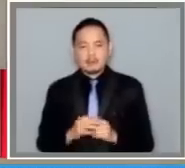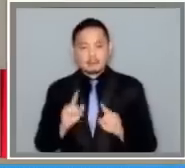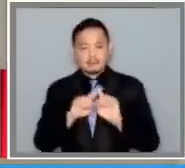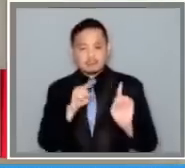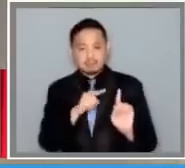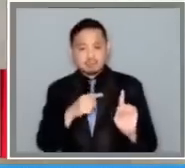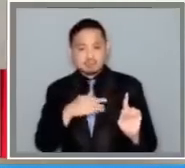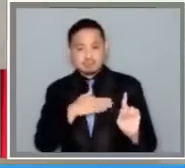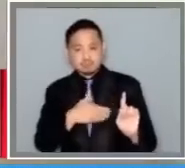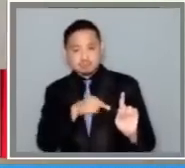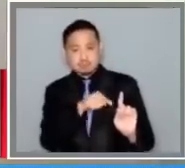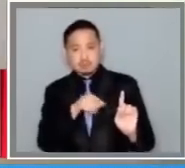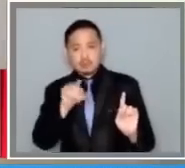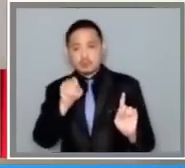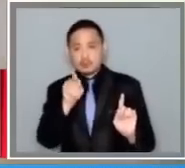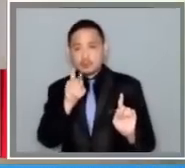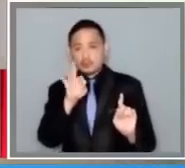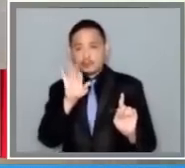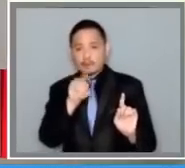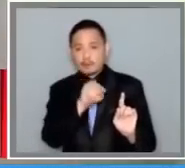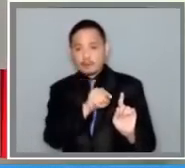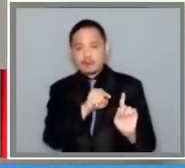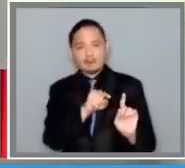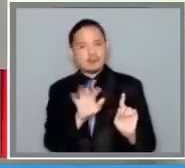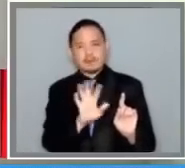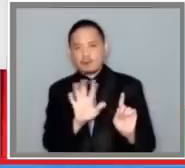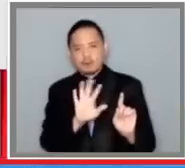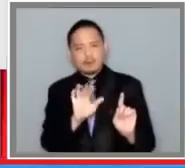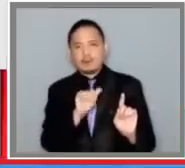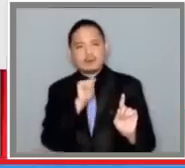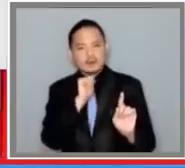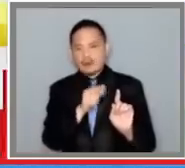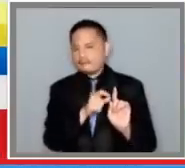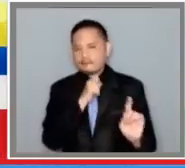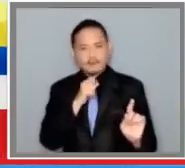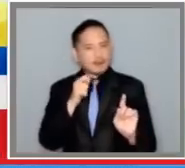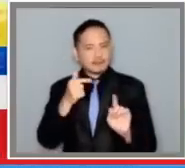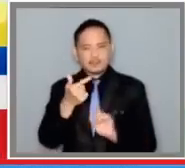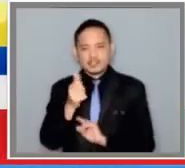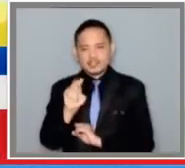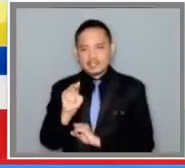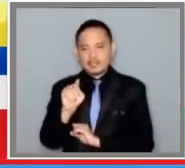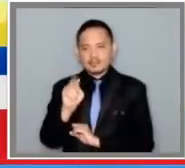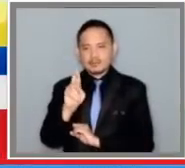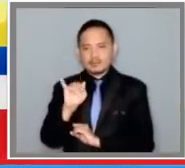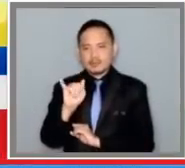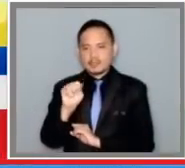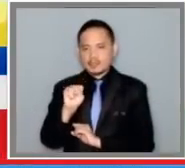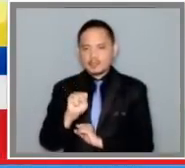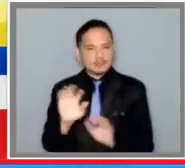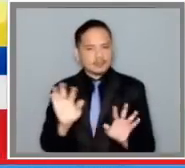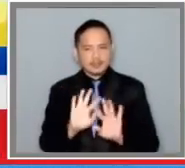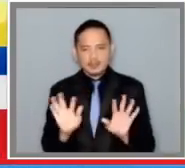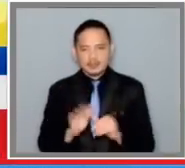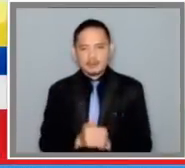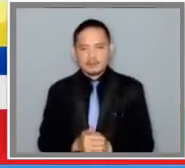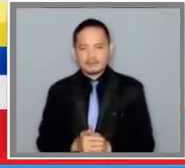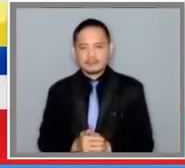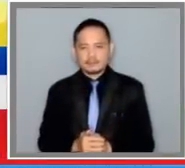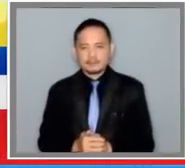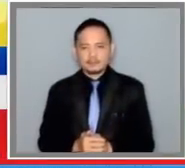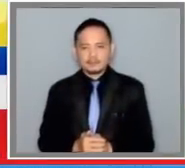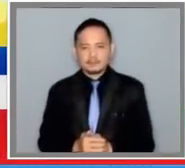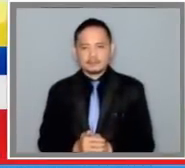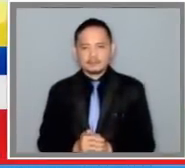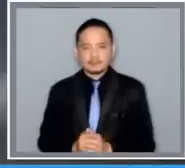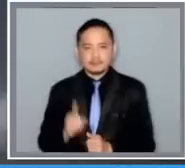ni Senator Tulfo na hindi raw siya taga General Trias. Pagpunta po ng ating mga investigador, wala po siya sa